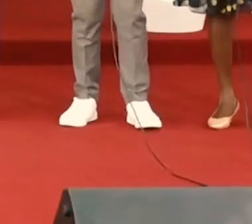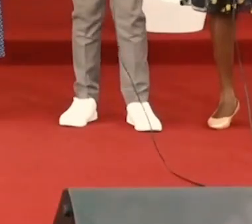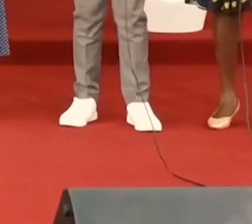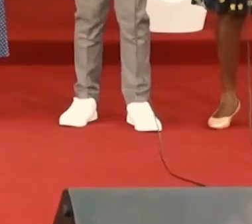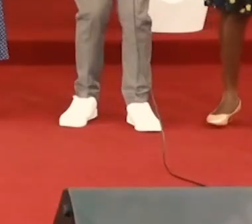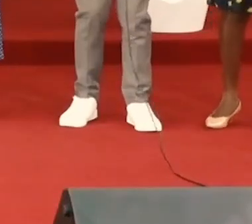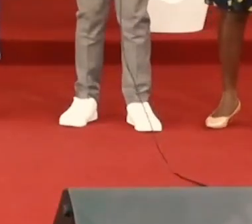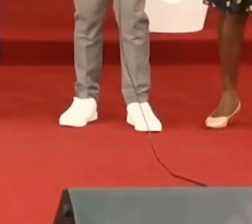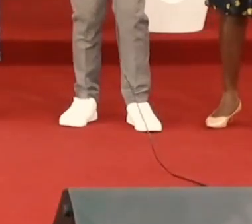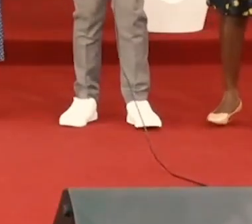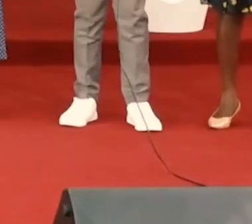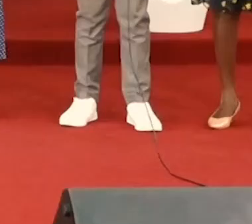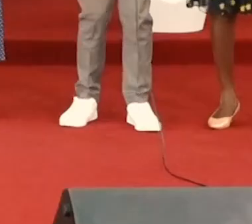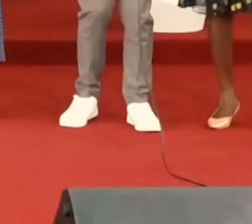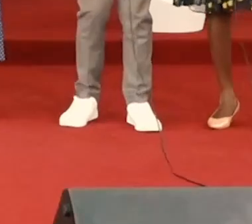kuuya